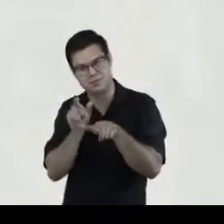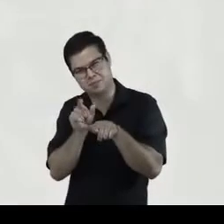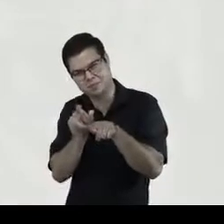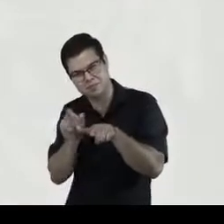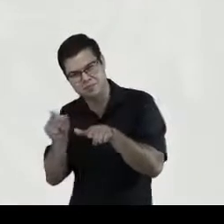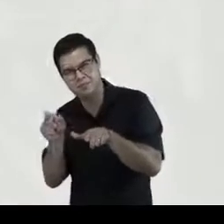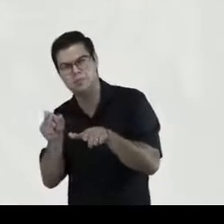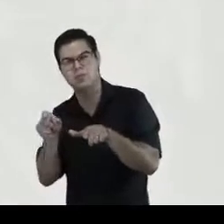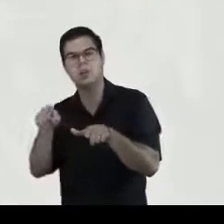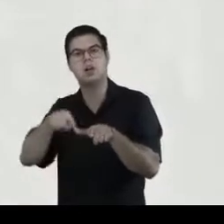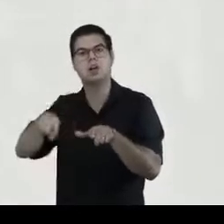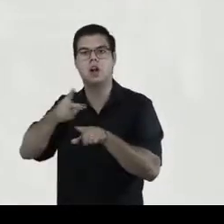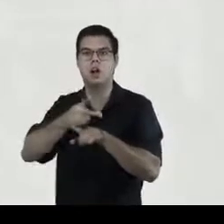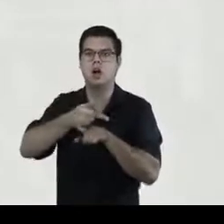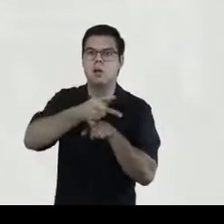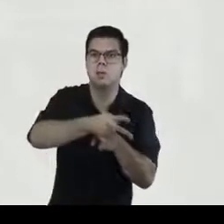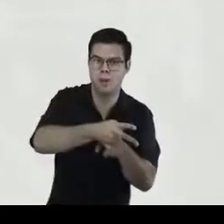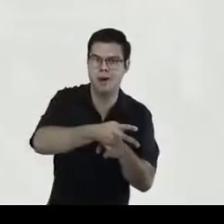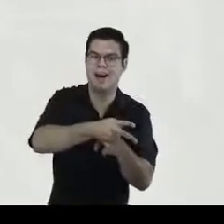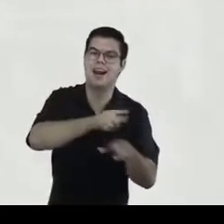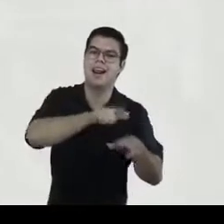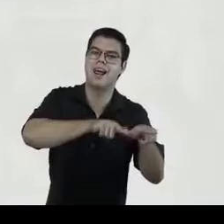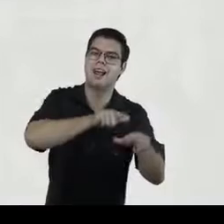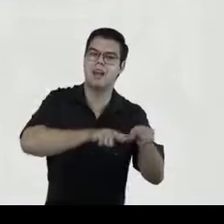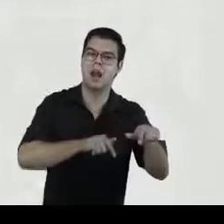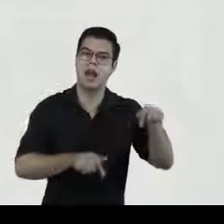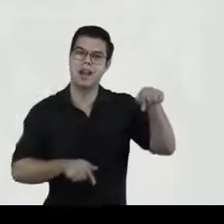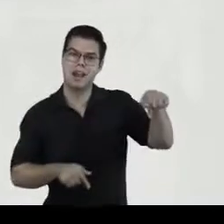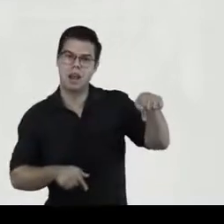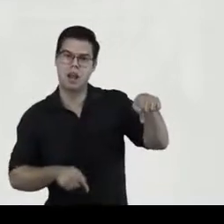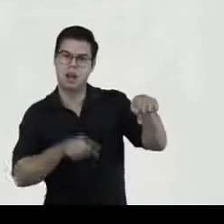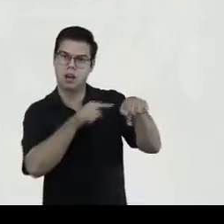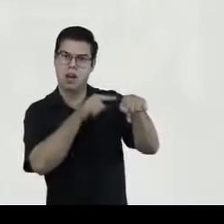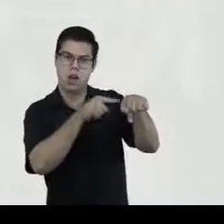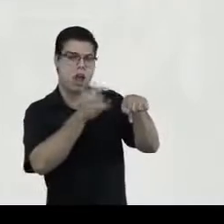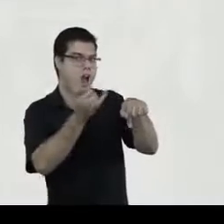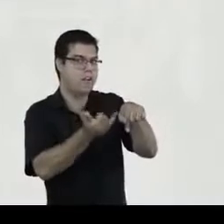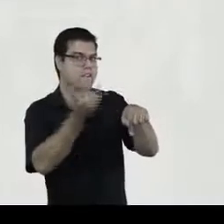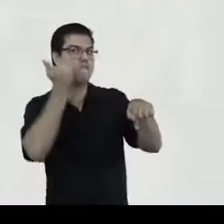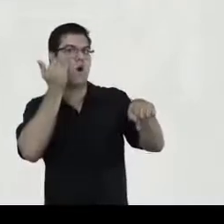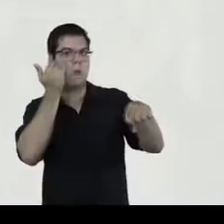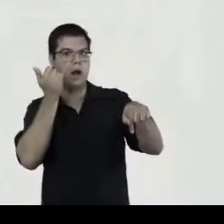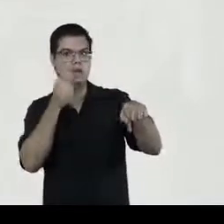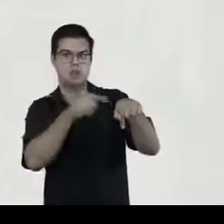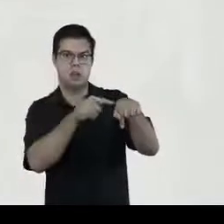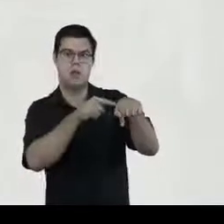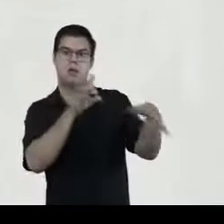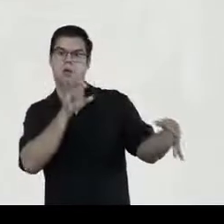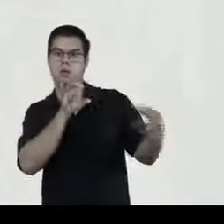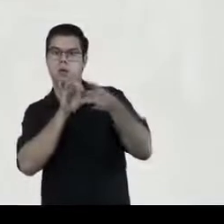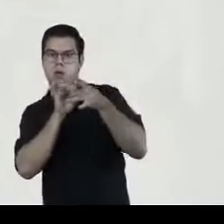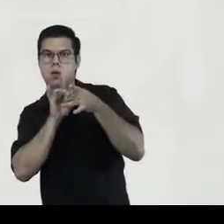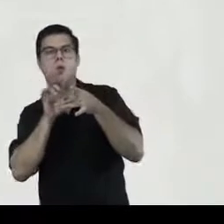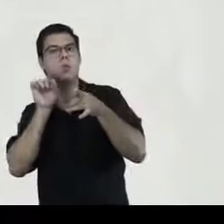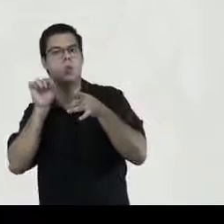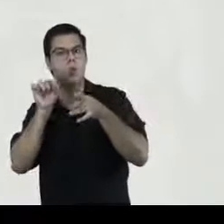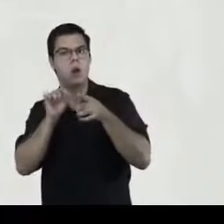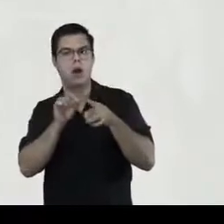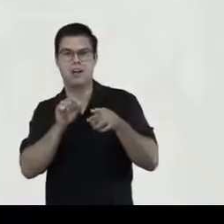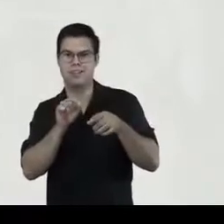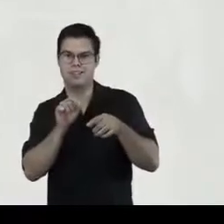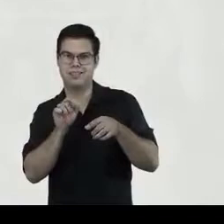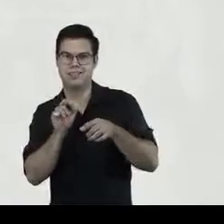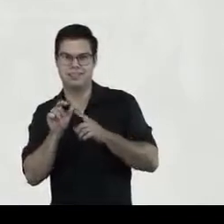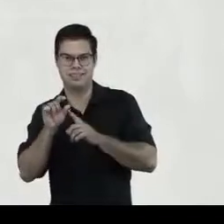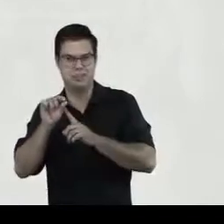Diese Information verbindet man mit der Schriftgröße über 20 Zeilen. Über 20 Zeilen deshalb, weil eine einzelne Zeile zu